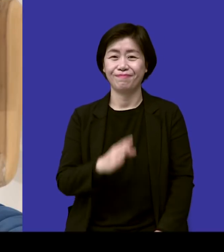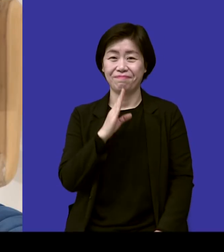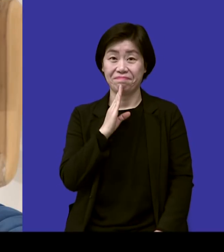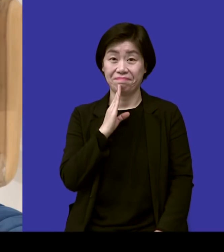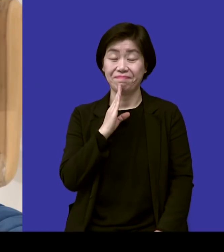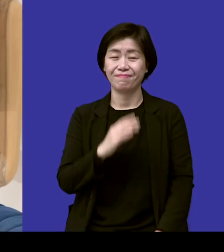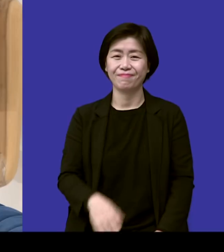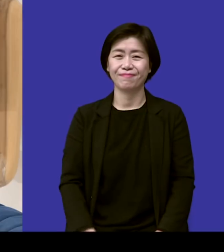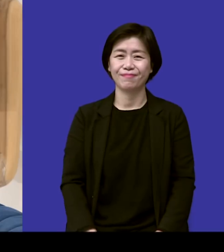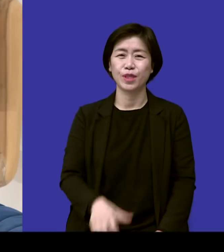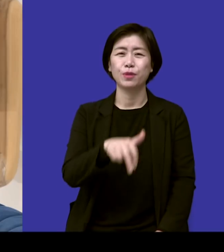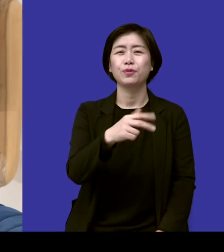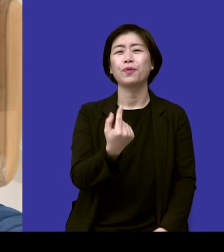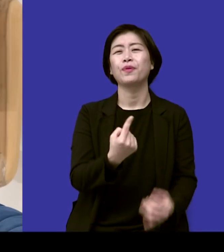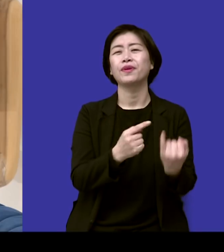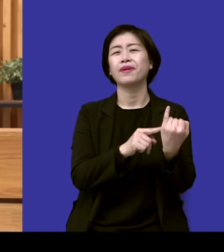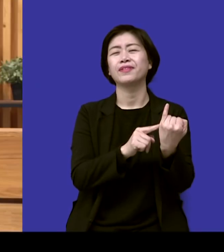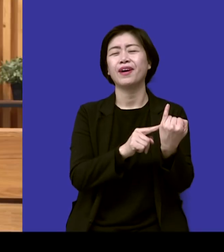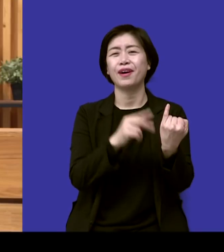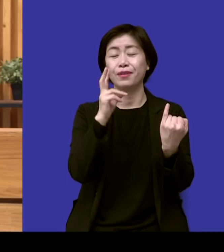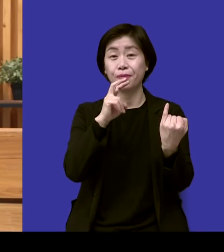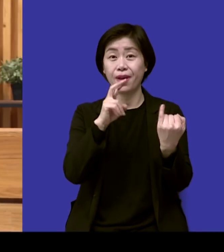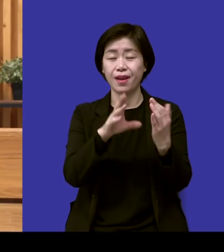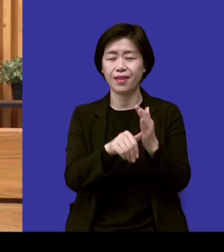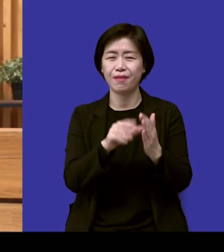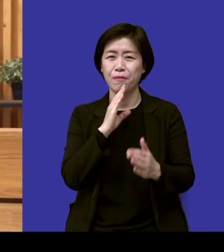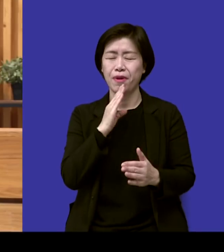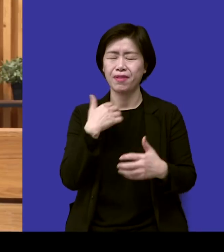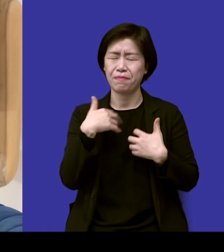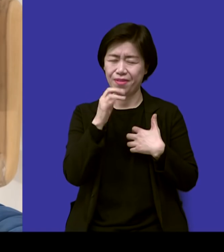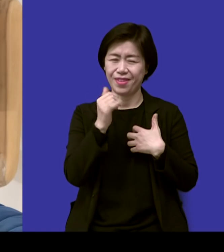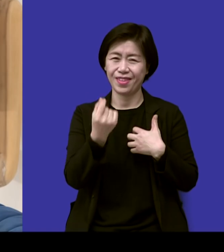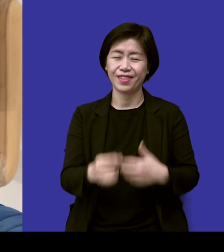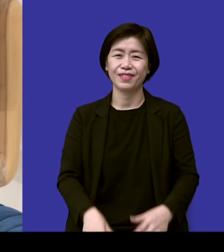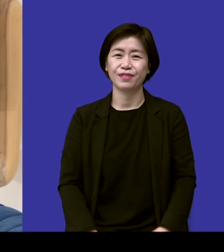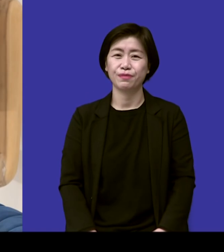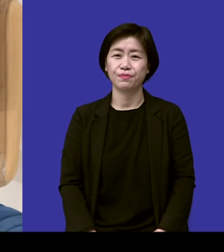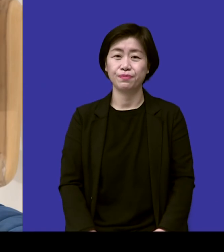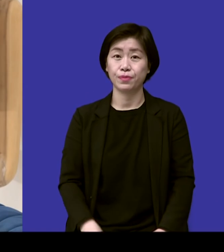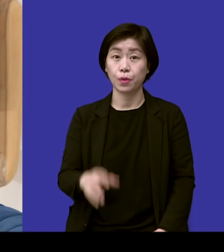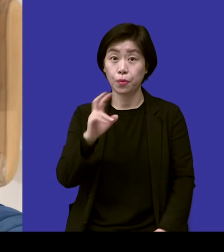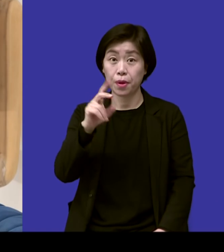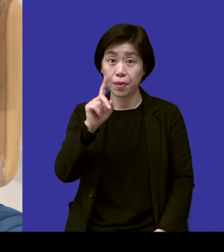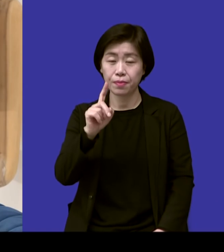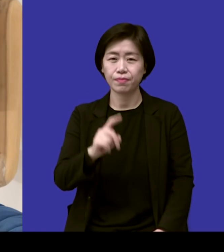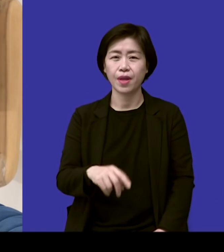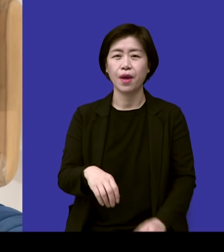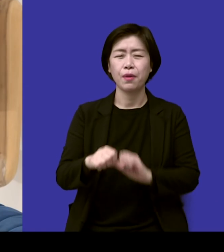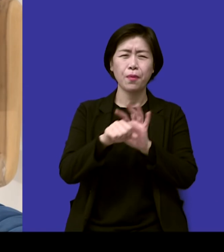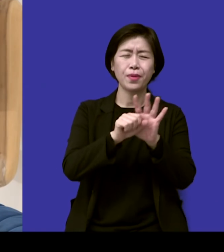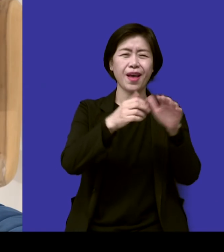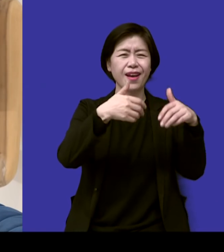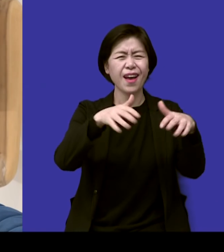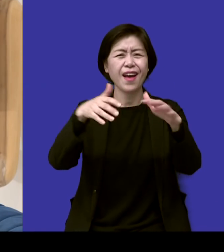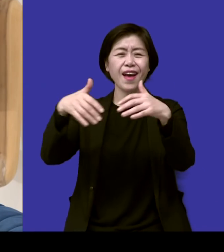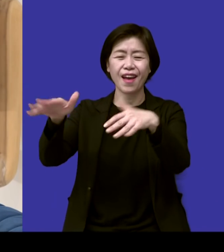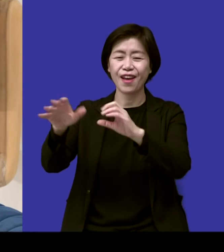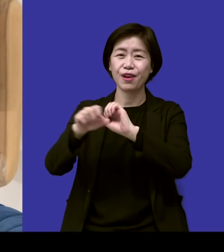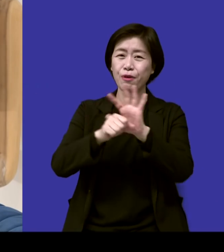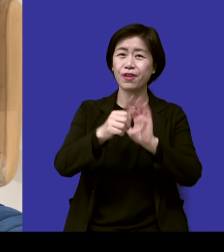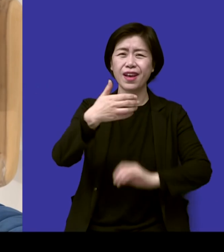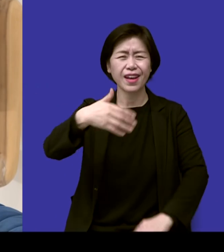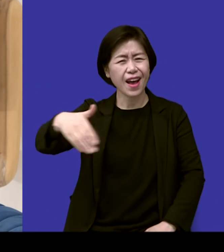이제 혜련 예. 누나가 부르면 또 더 웃음이 나는 그 게 노래 한번 좀 들어볼 수 있어요? 코로나 가라? 코로나 가라 가라 코로나